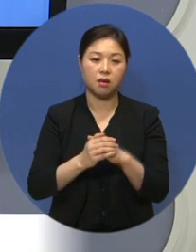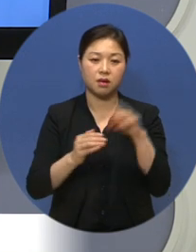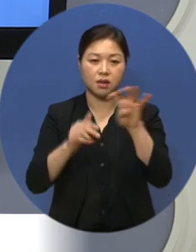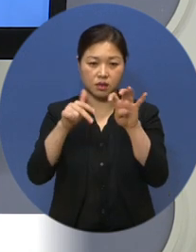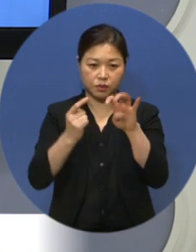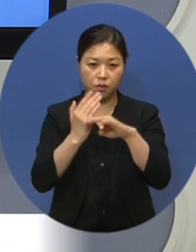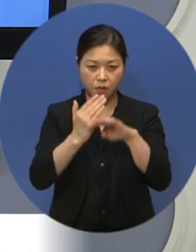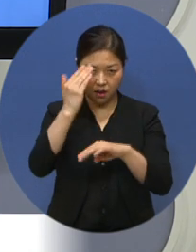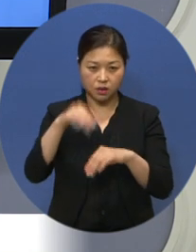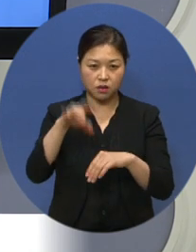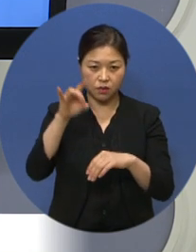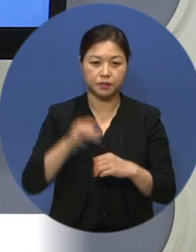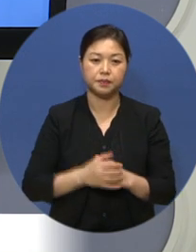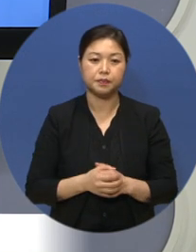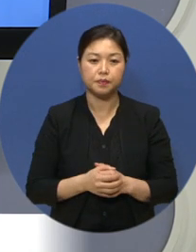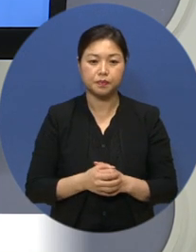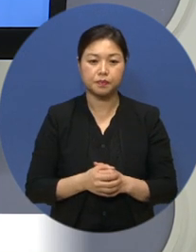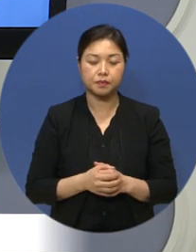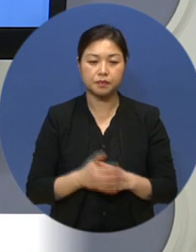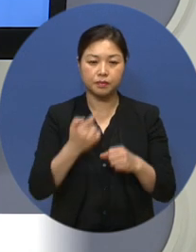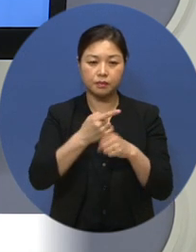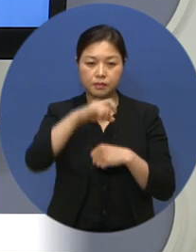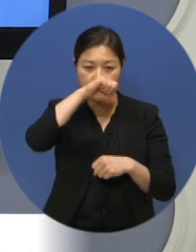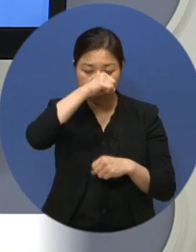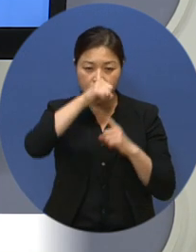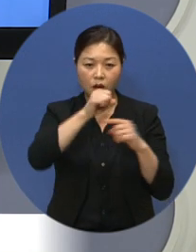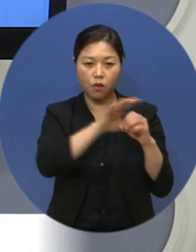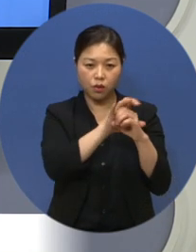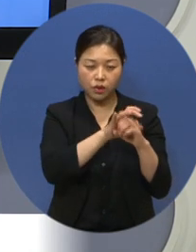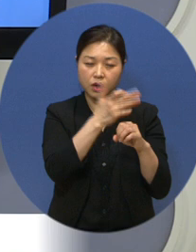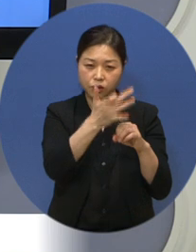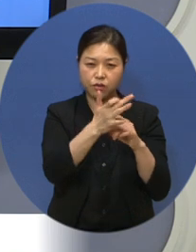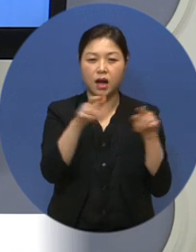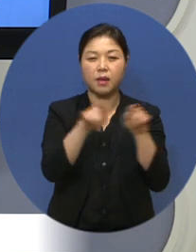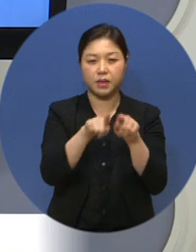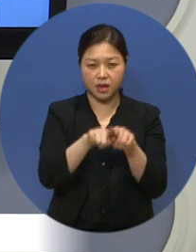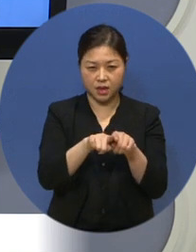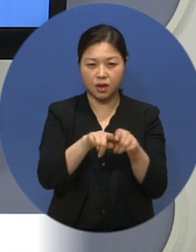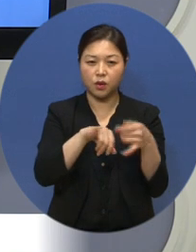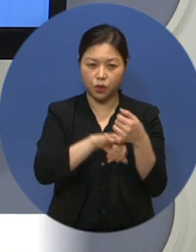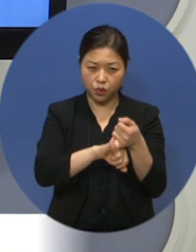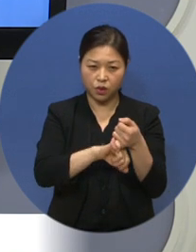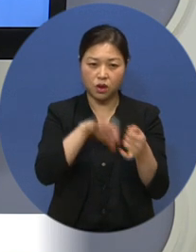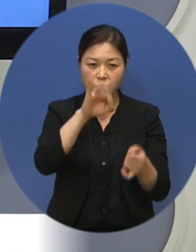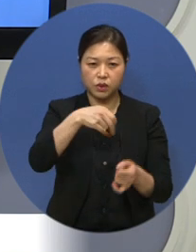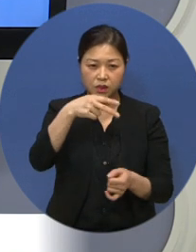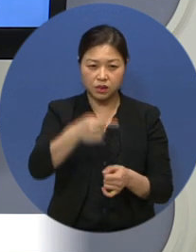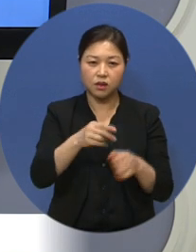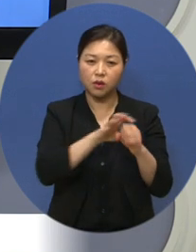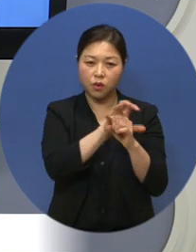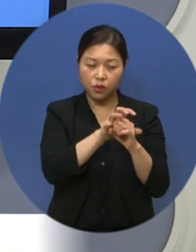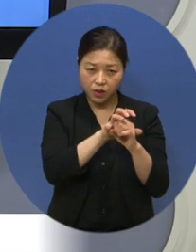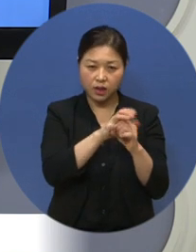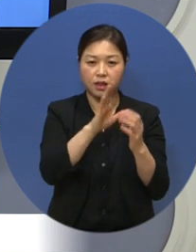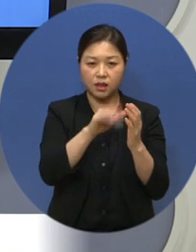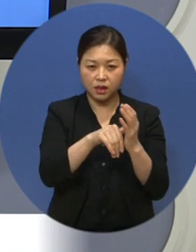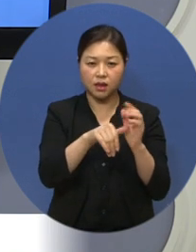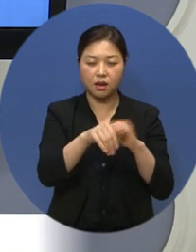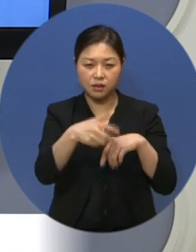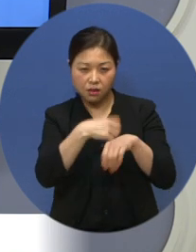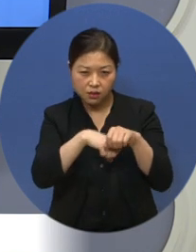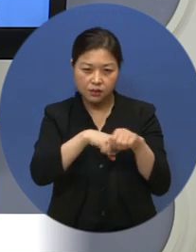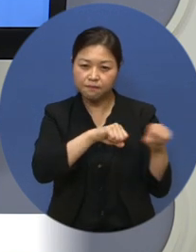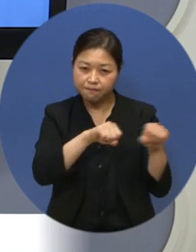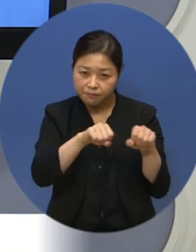원을 돌파 있는데요 내년 예산은 콜은 알고 와 의 공존이 불가피한 위드 코로나 시대 적극 대응하는